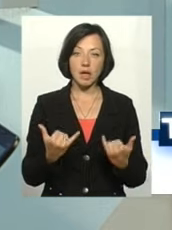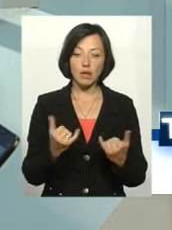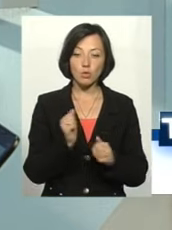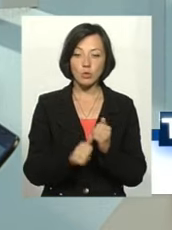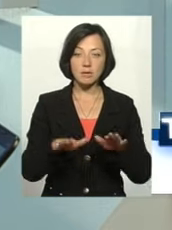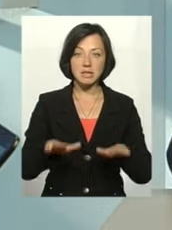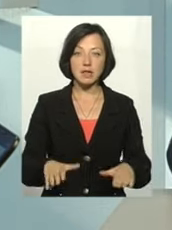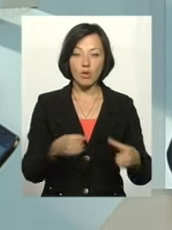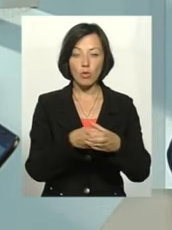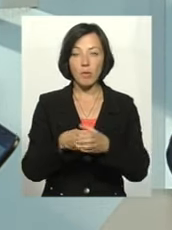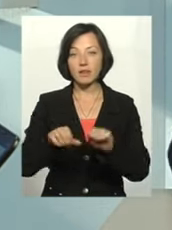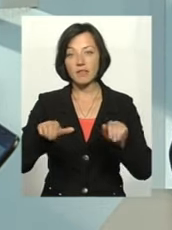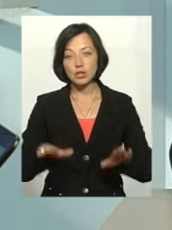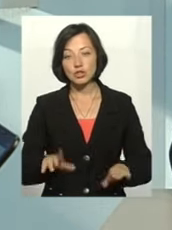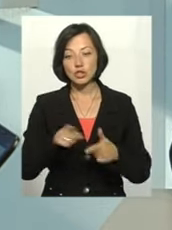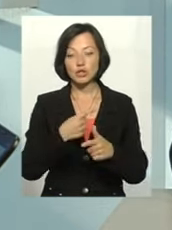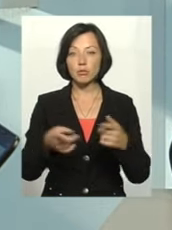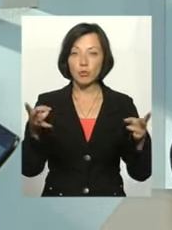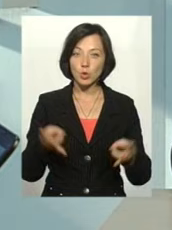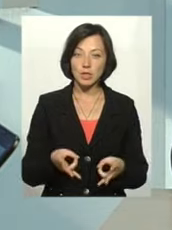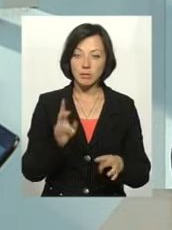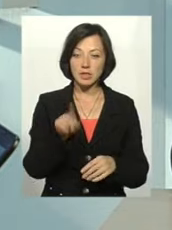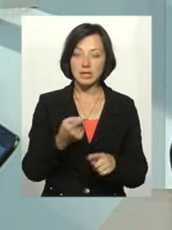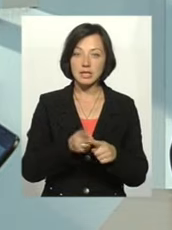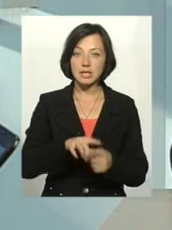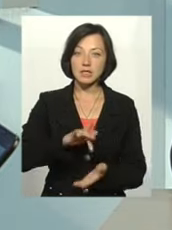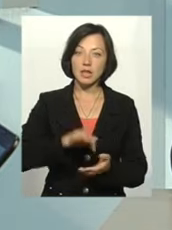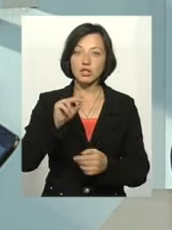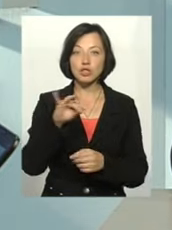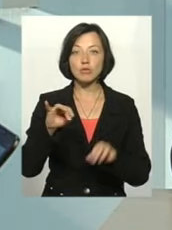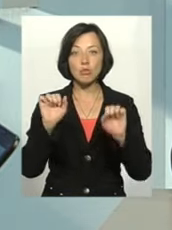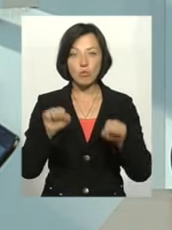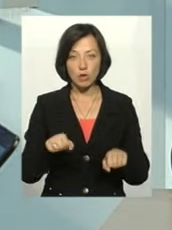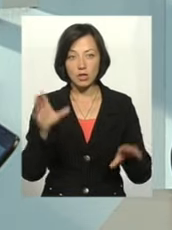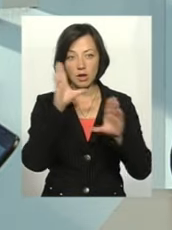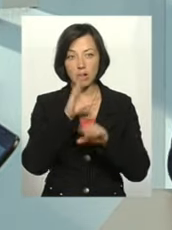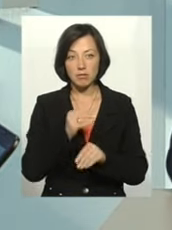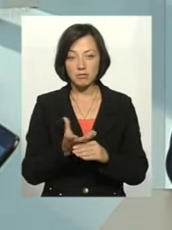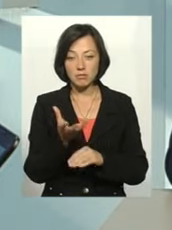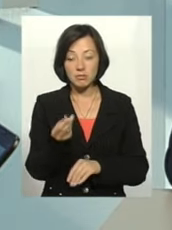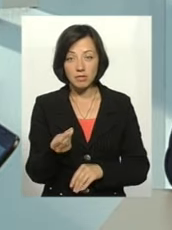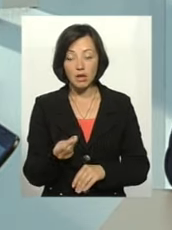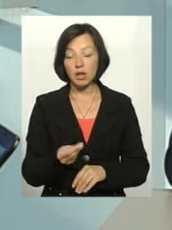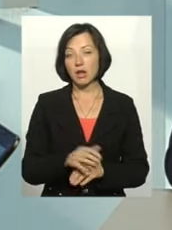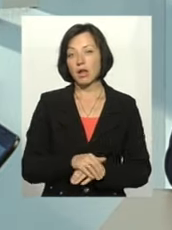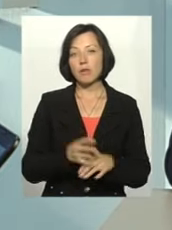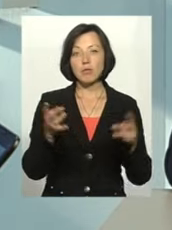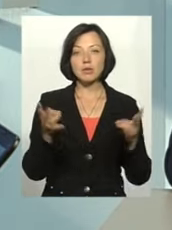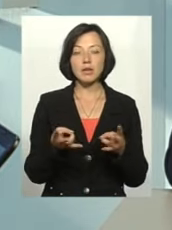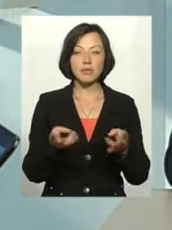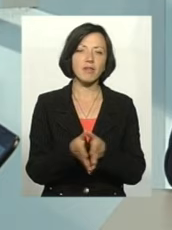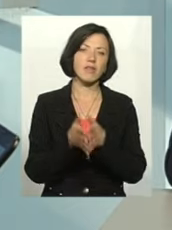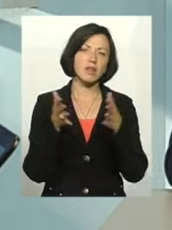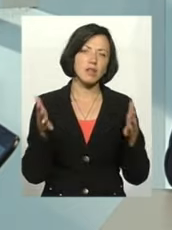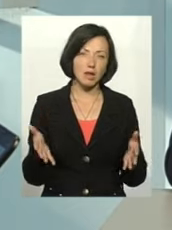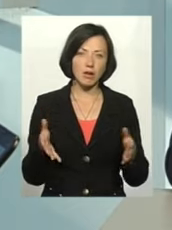кожна місцева громада вирішує, чи потрібен їй цей центр, чи може вона його потягнути, чи ні. Потреба надзвичайно велика.